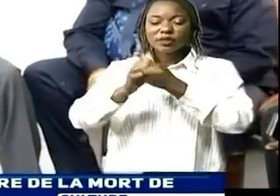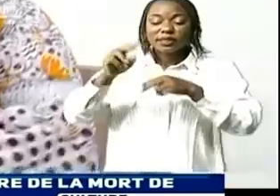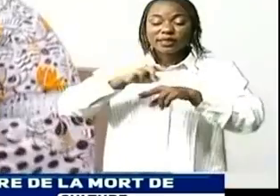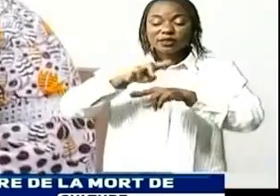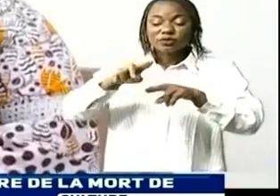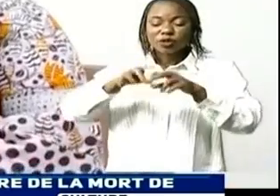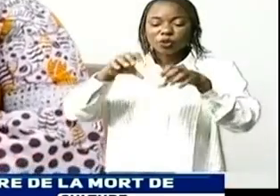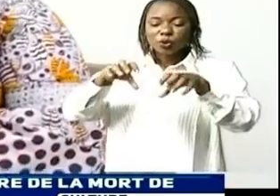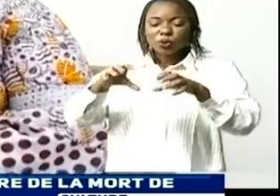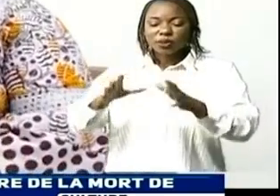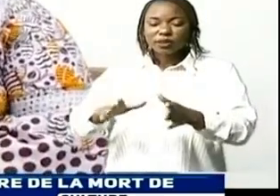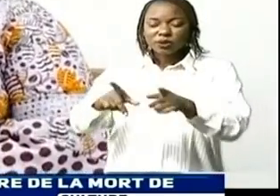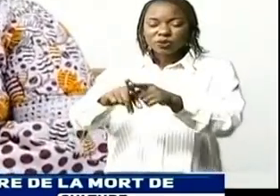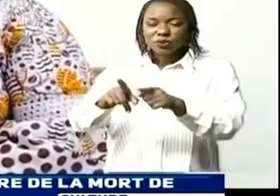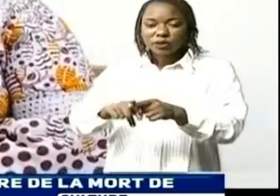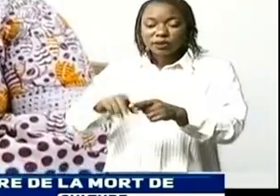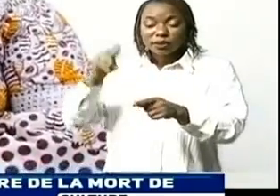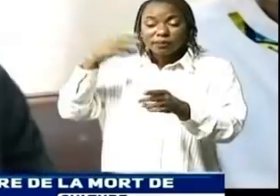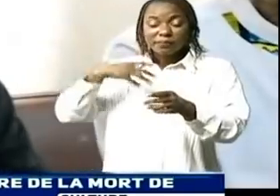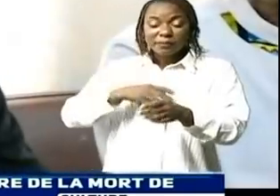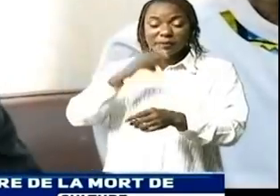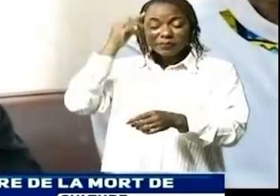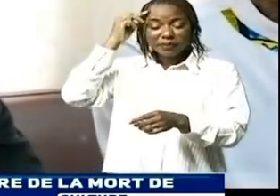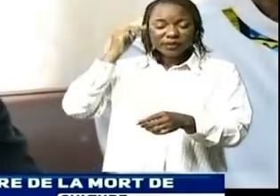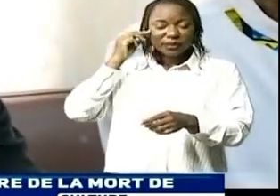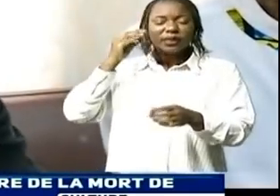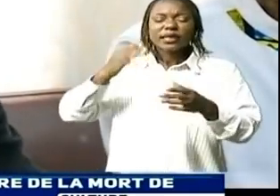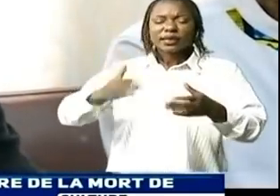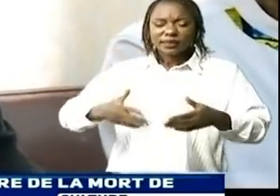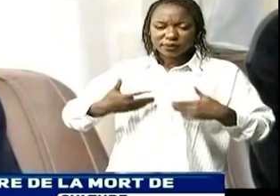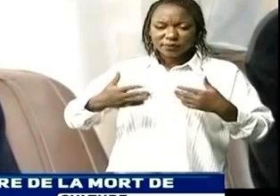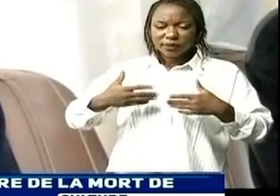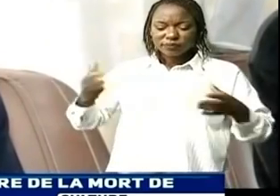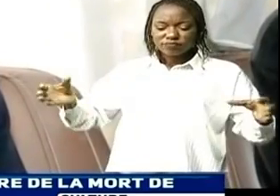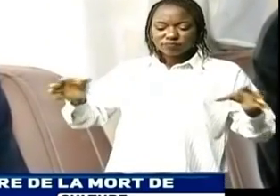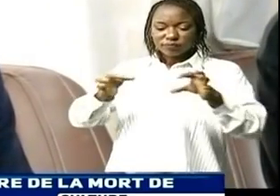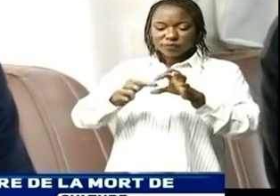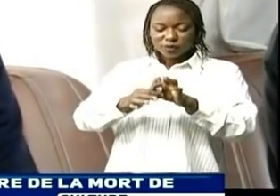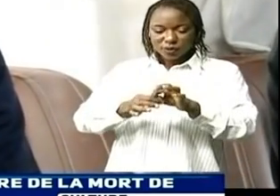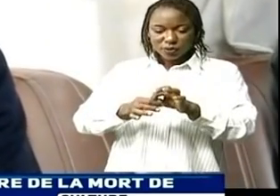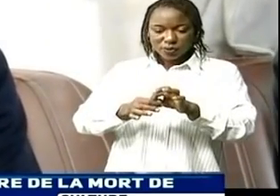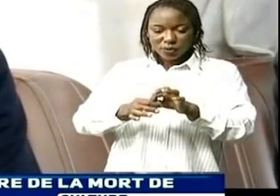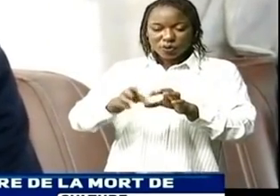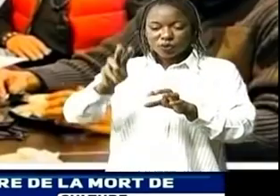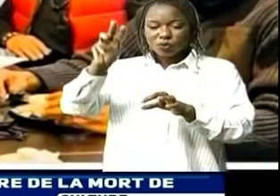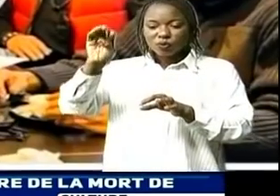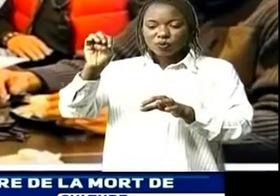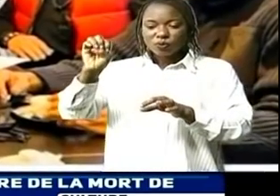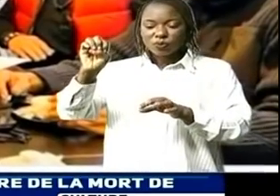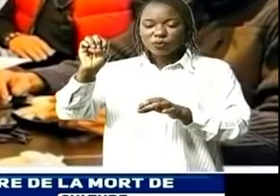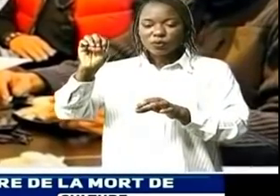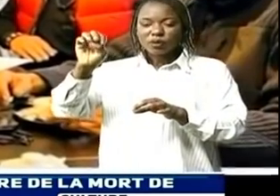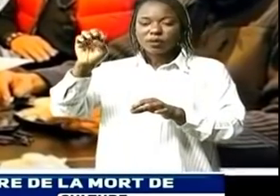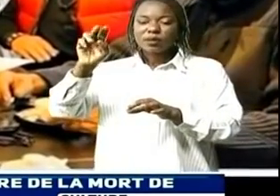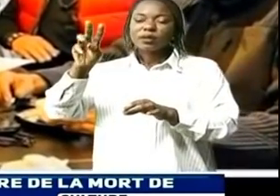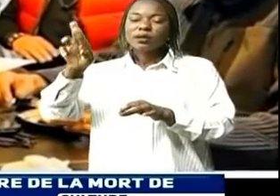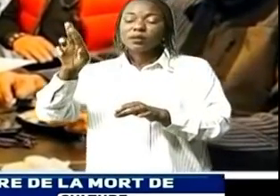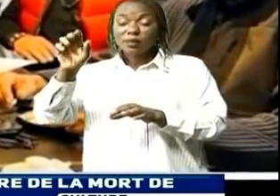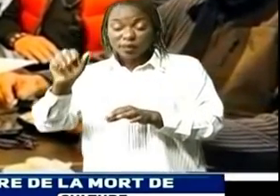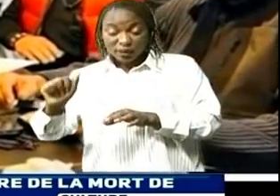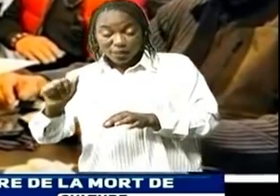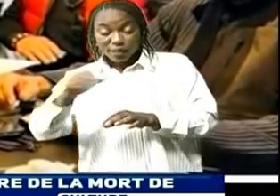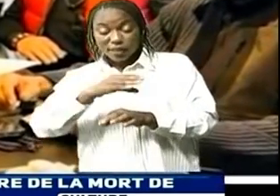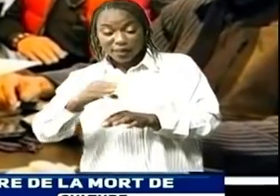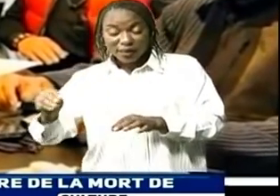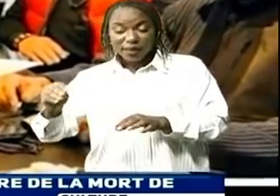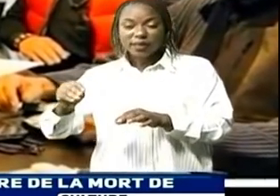La ministre Katungu a salué la réconciliation de Weronson et Jibé Mpiana qui reforme enfin Wenge Musica et